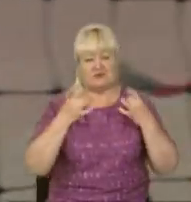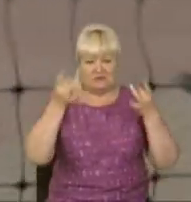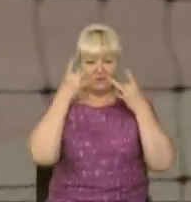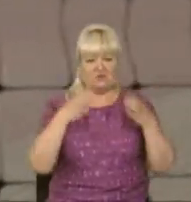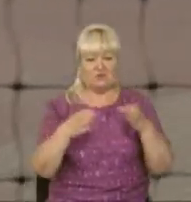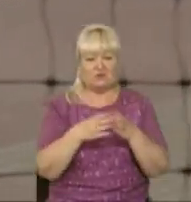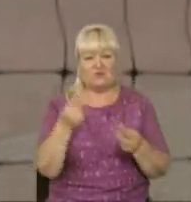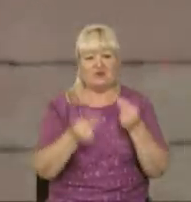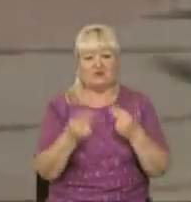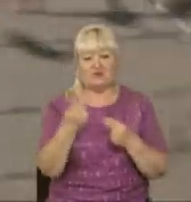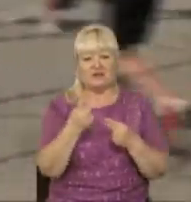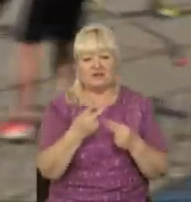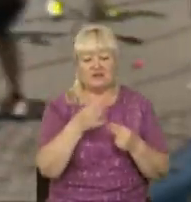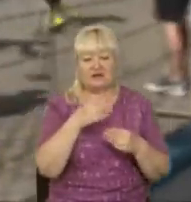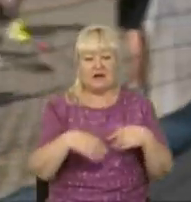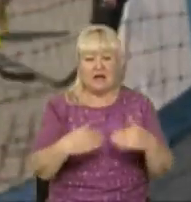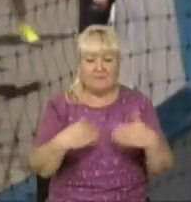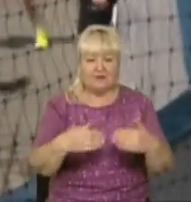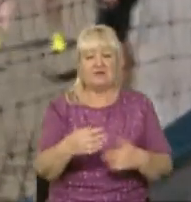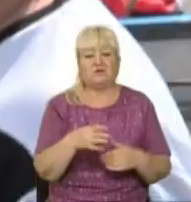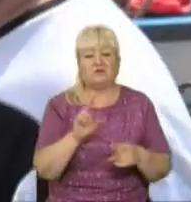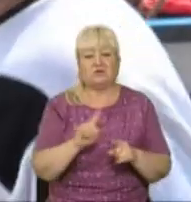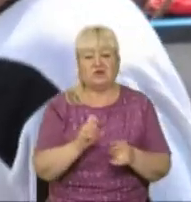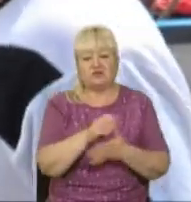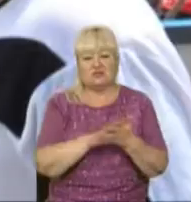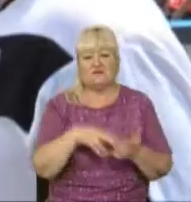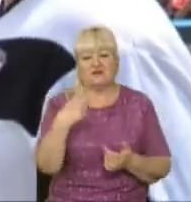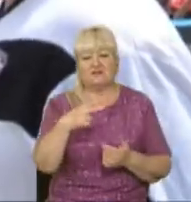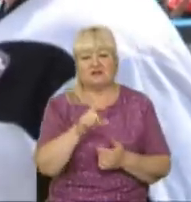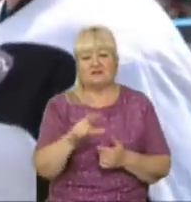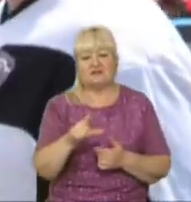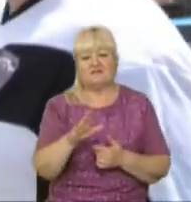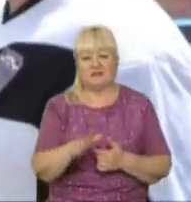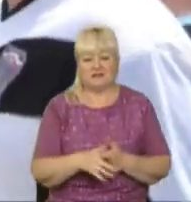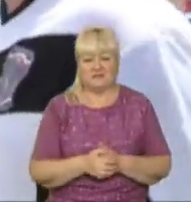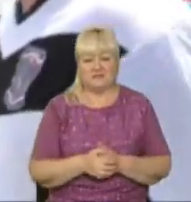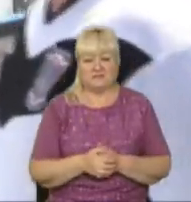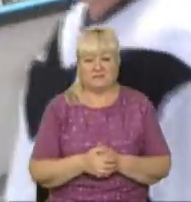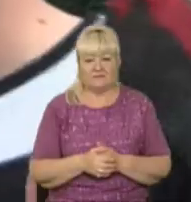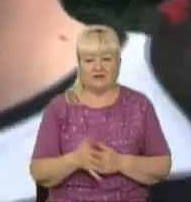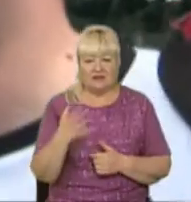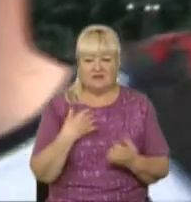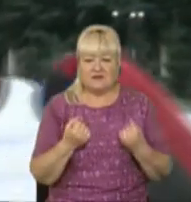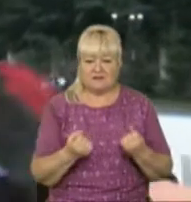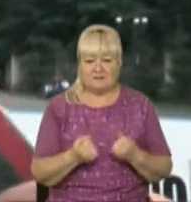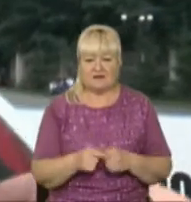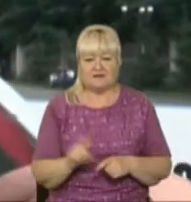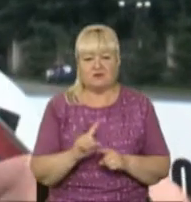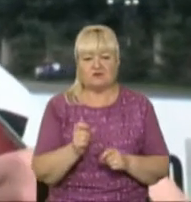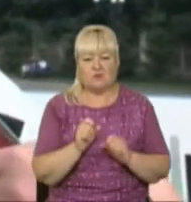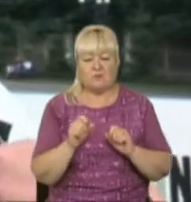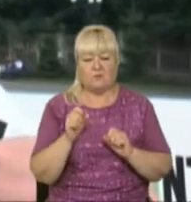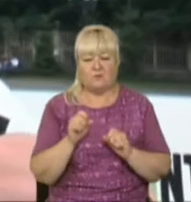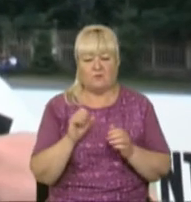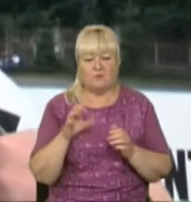грають два періоди, які тривають 20 хвилин. Зберися! Що таке пропускаєш? Зберися давай! Насправді емоції